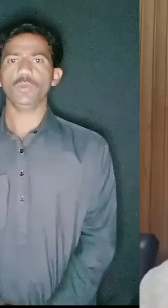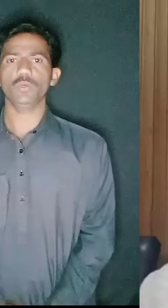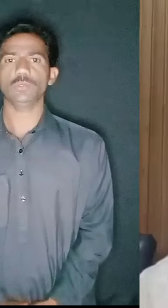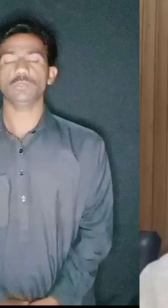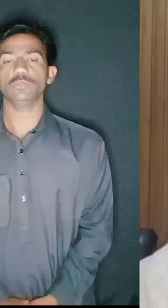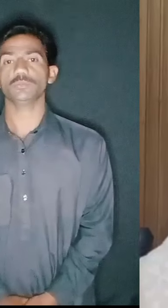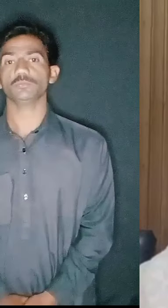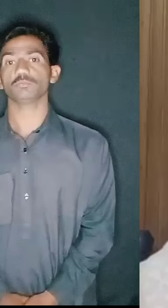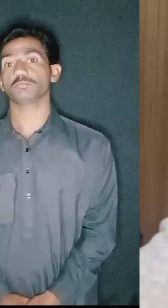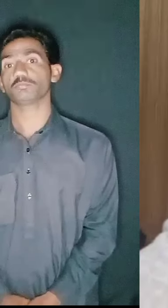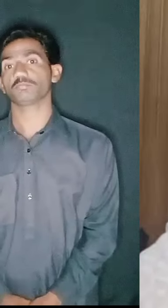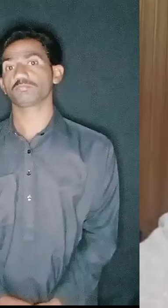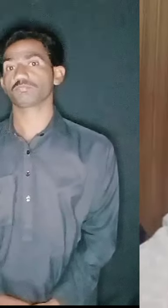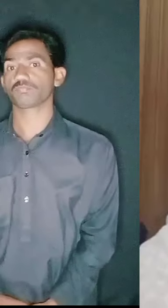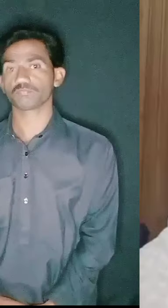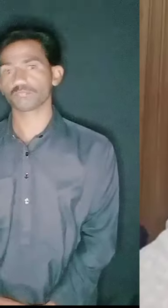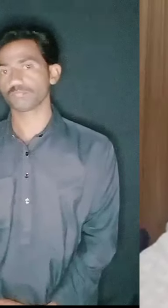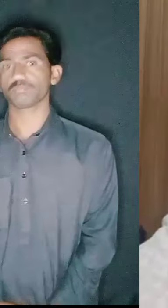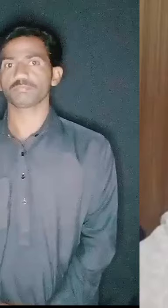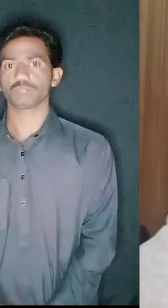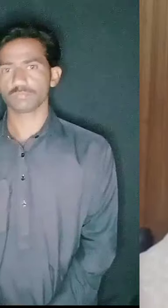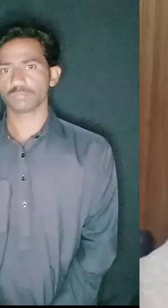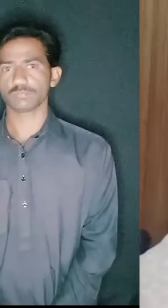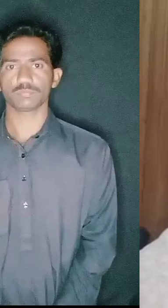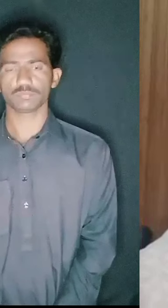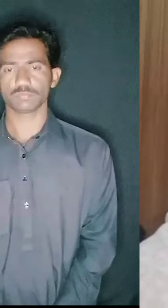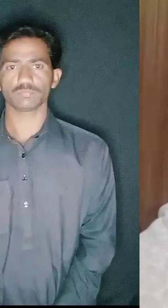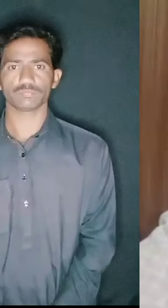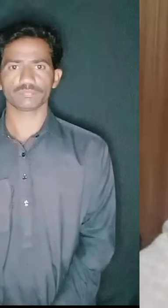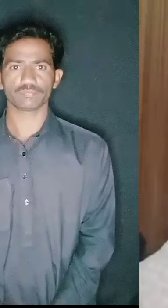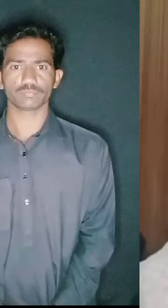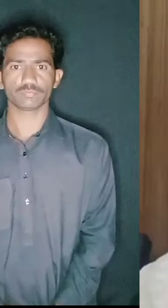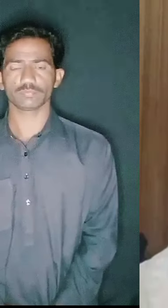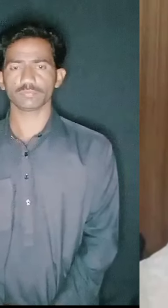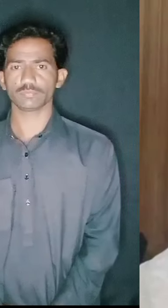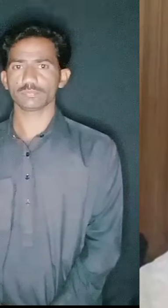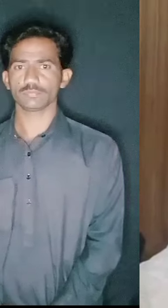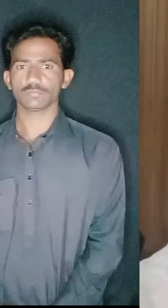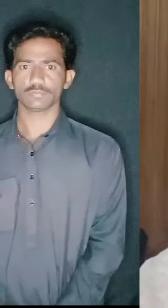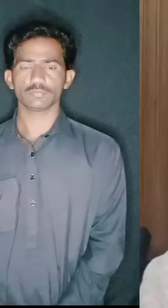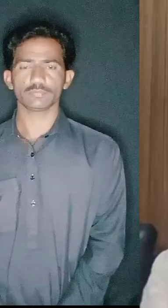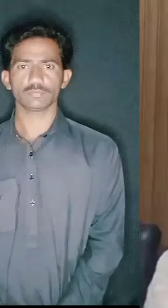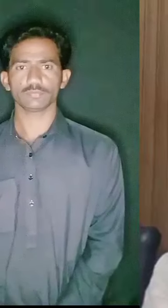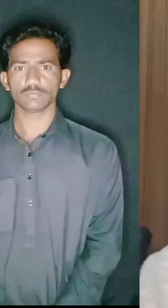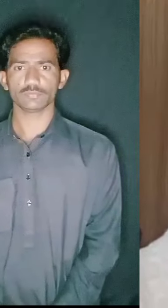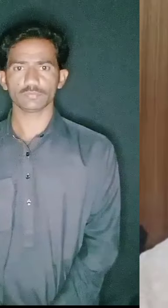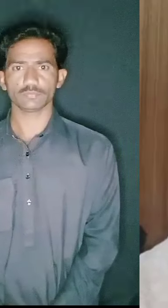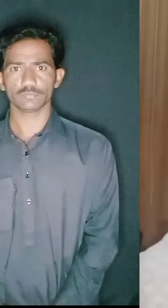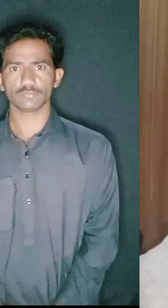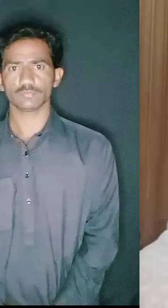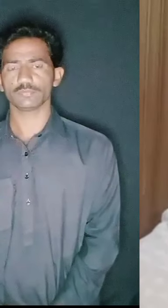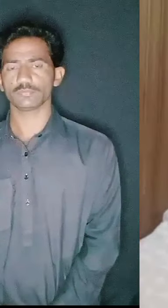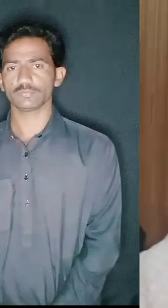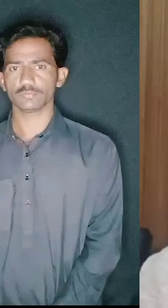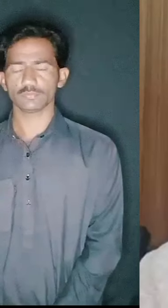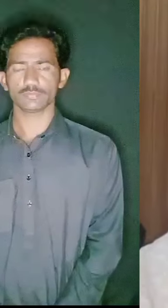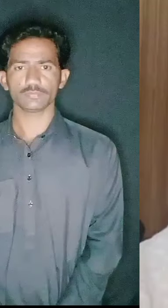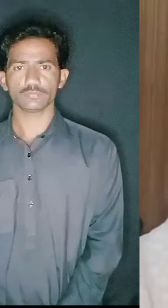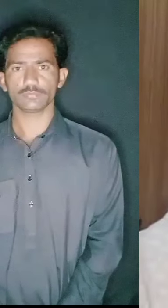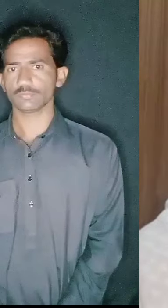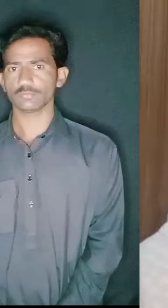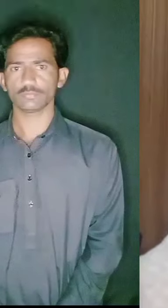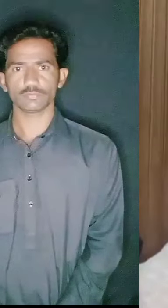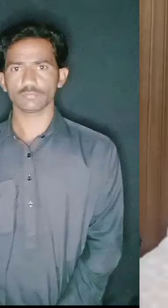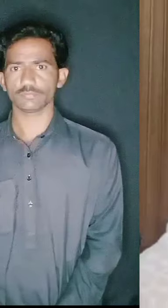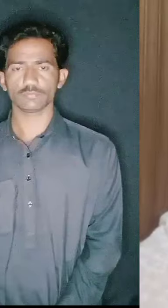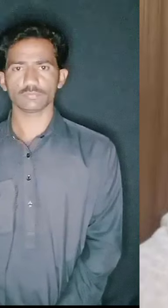आपके 5 बच्चों को उनके बाप का प्यार दे सकता था? नहीं। अब खुद बताइए कि अब आपने उसी लड़के